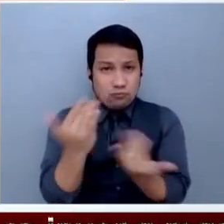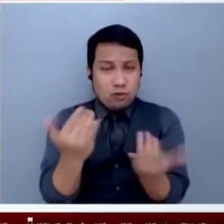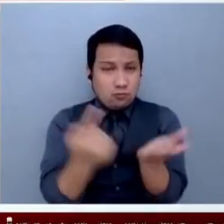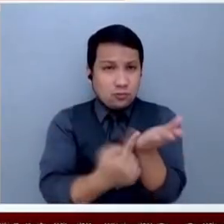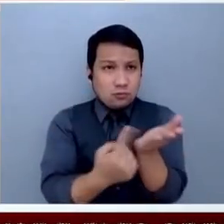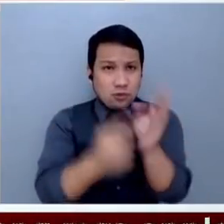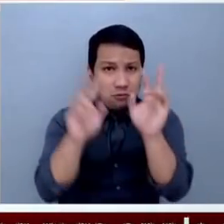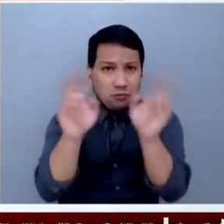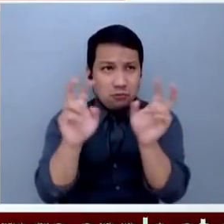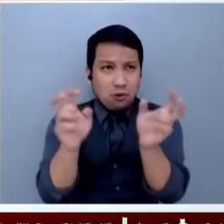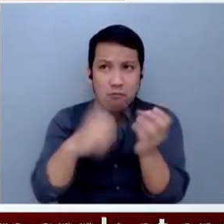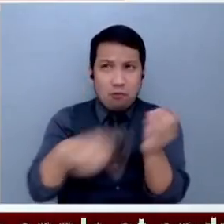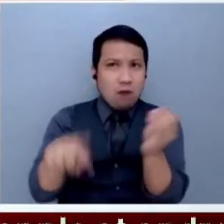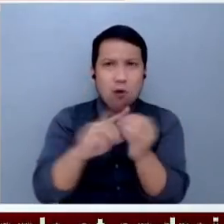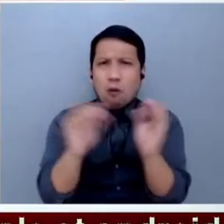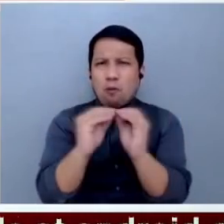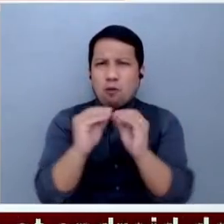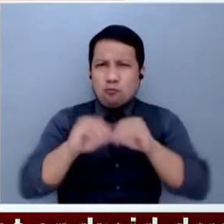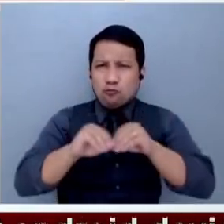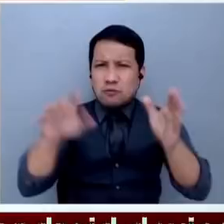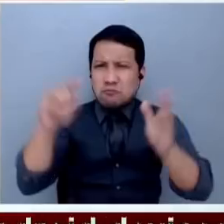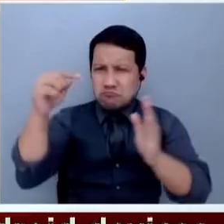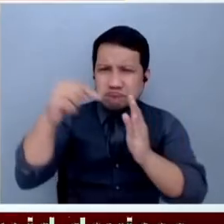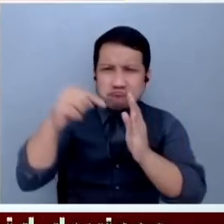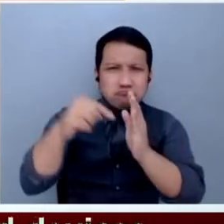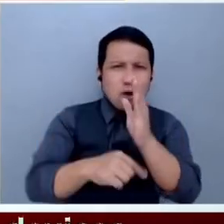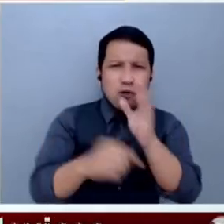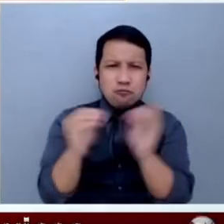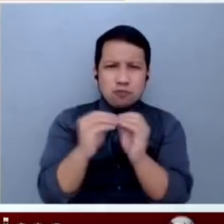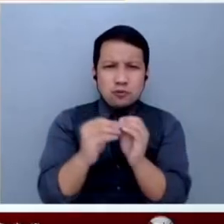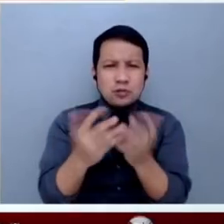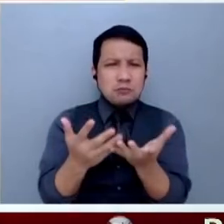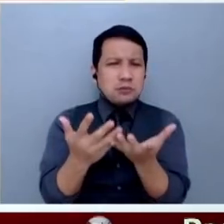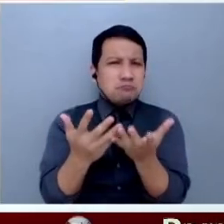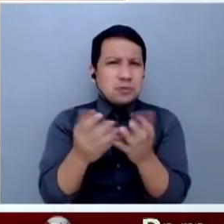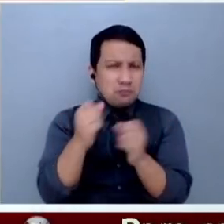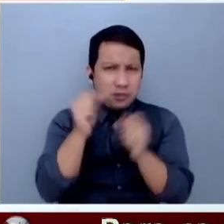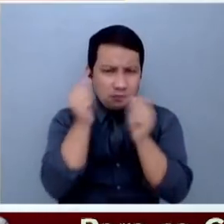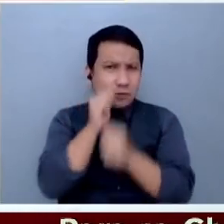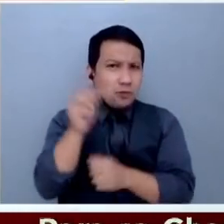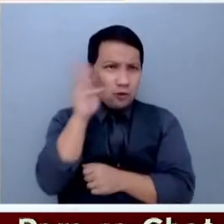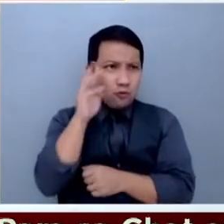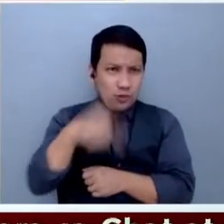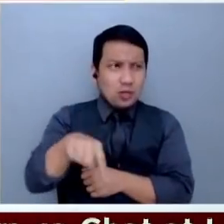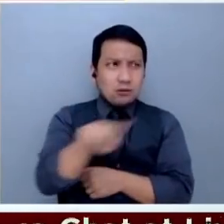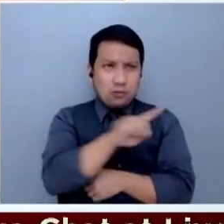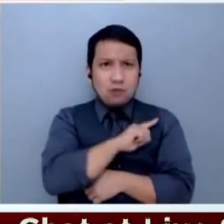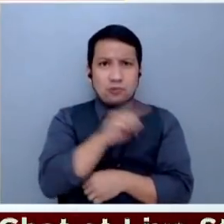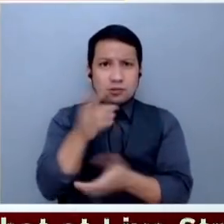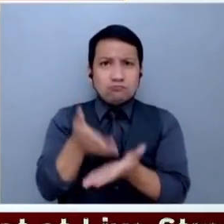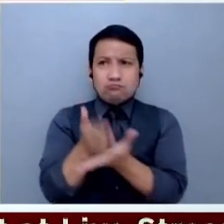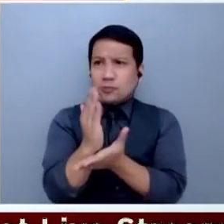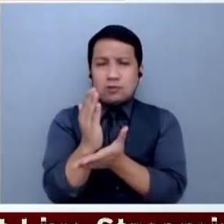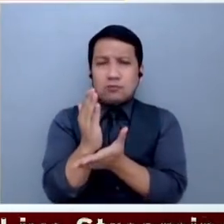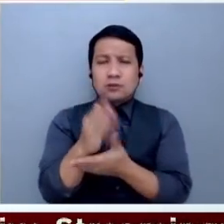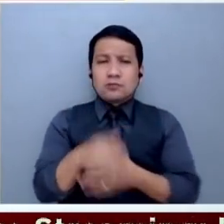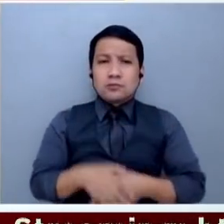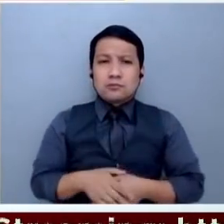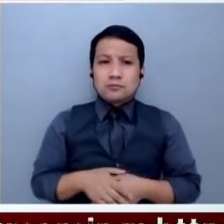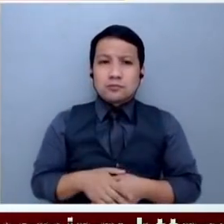para palalimin at palawakin pa yung ganitong pagkamulat sa mga karapatan natin. Sa bawat